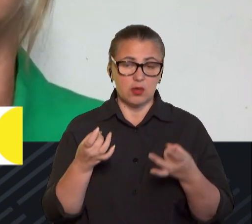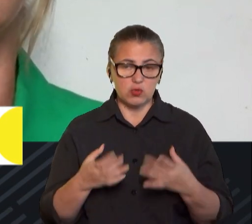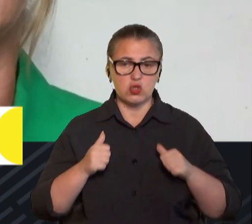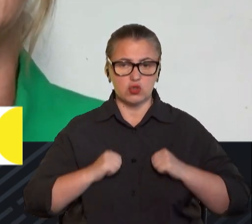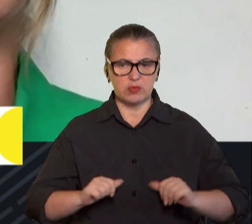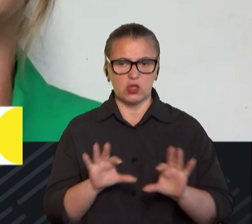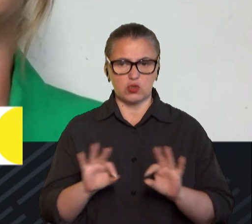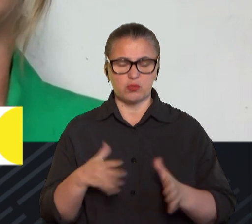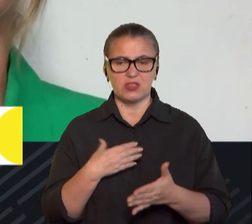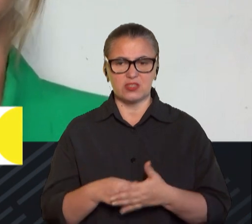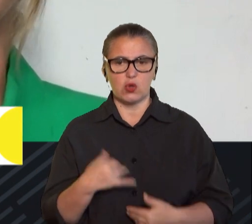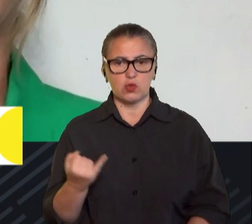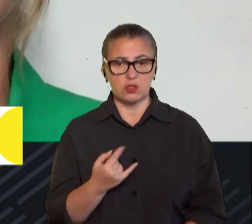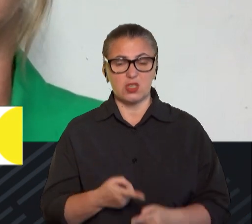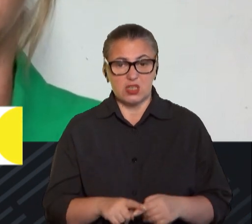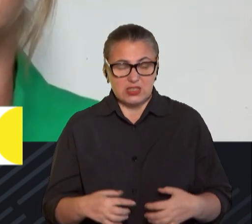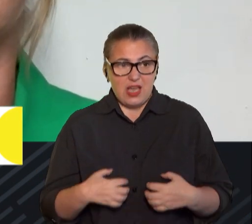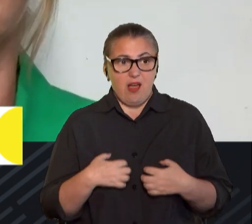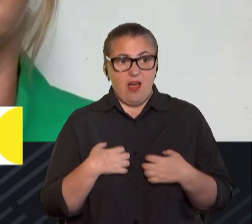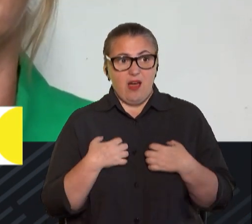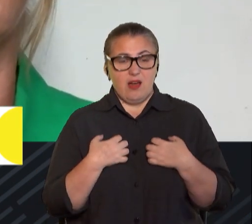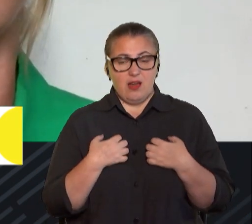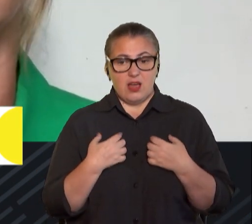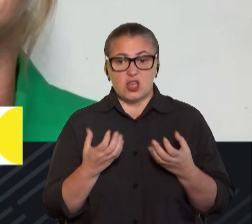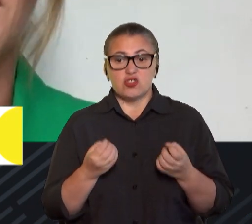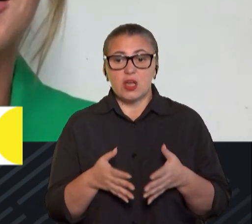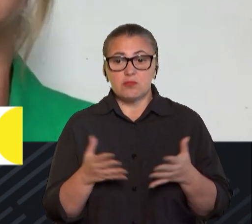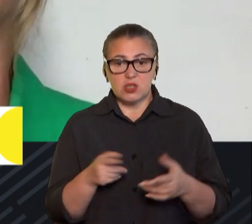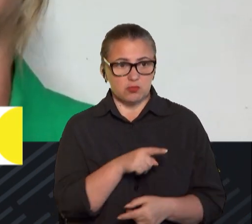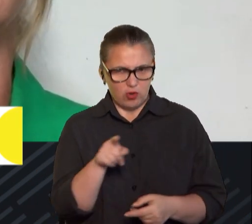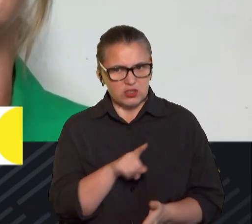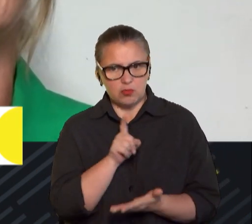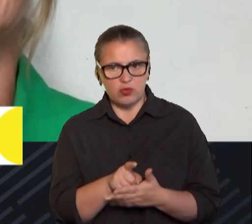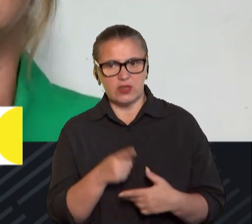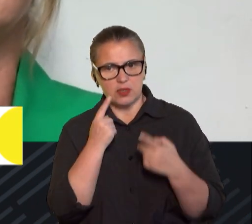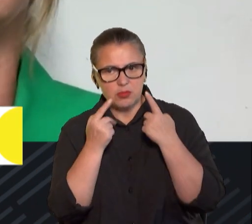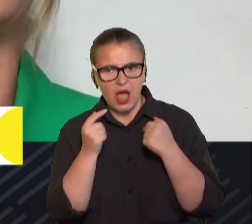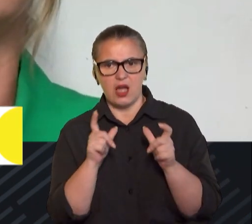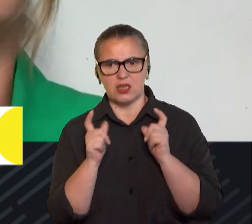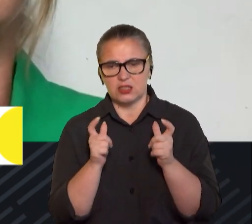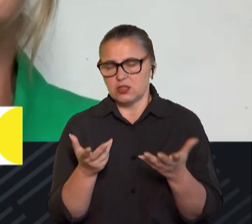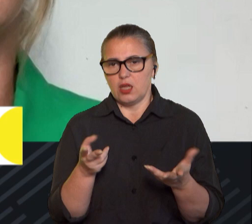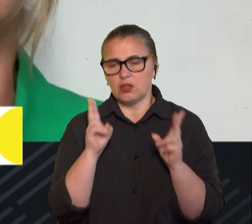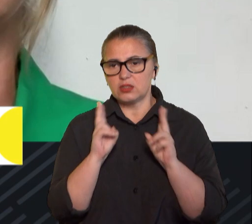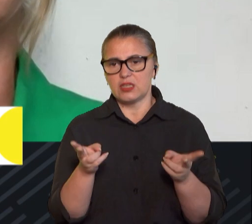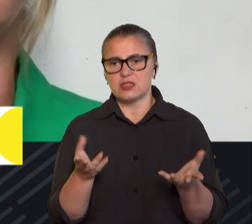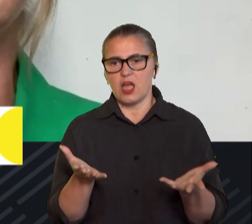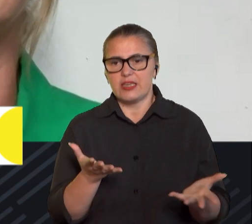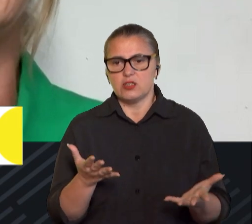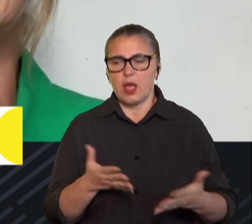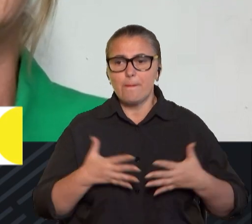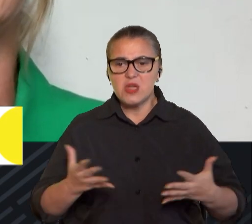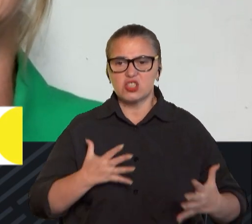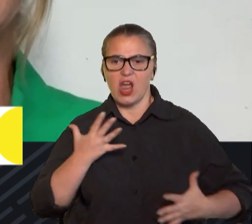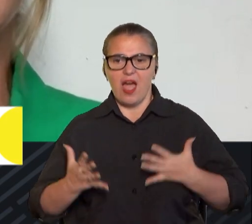свою історію. І це жахало найбільше, тому що вони мали б плакати, кричати, не знаю, більше якихось